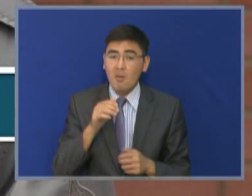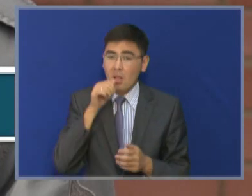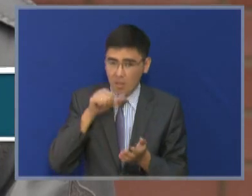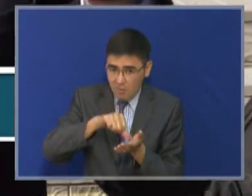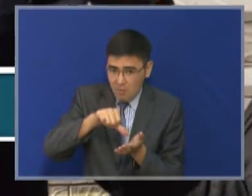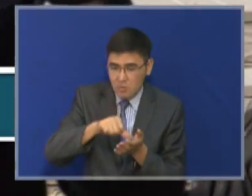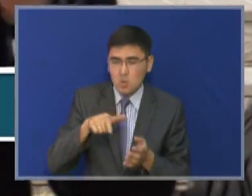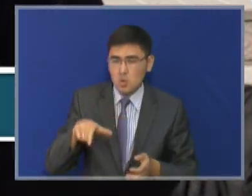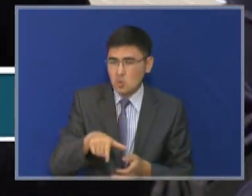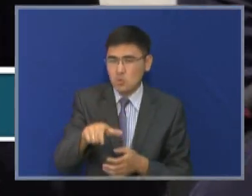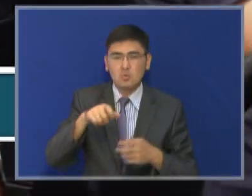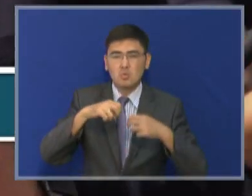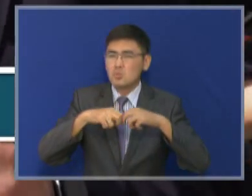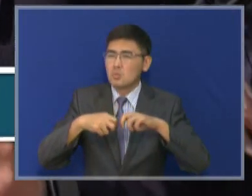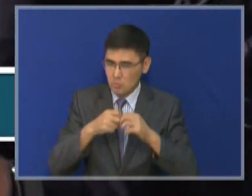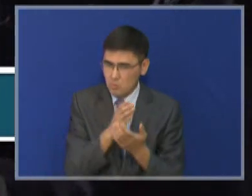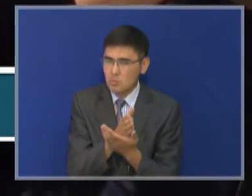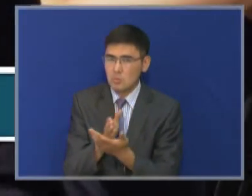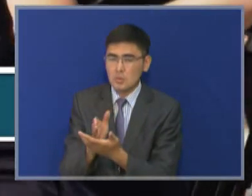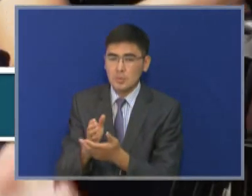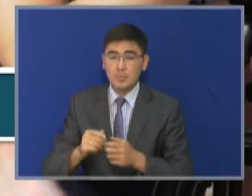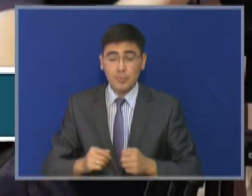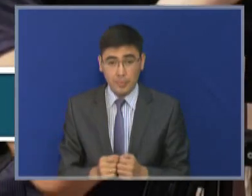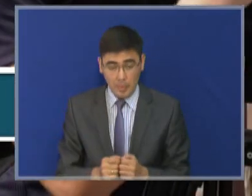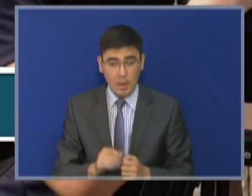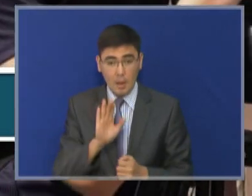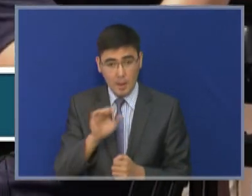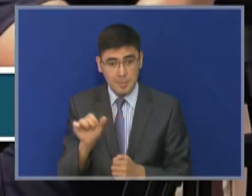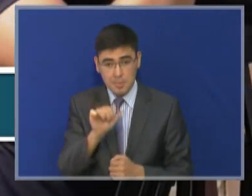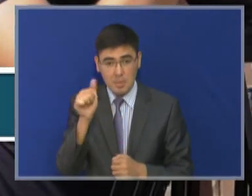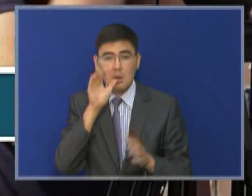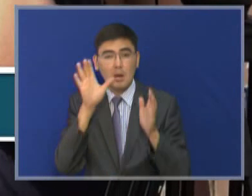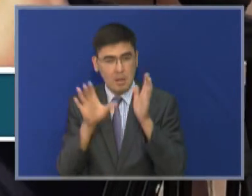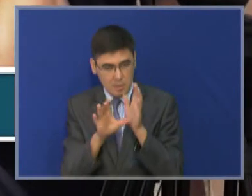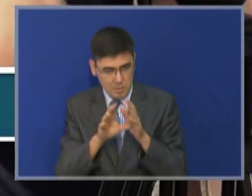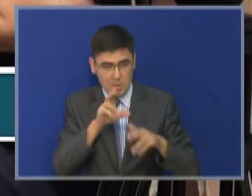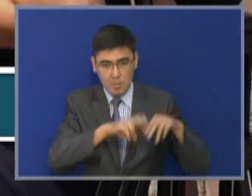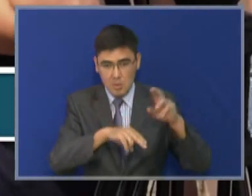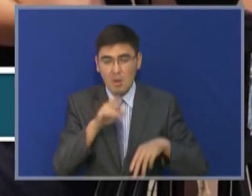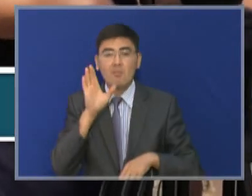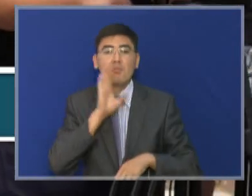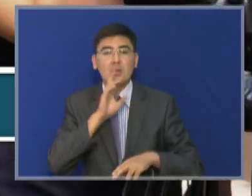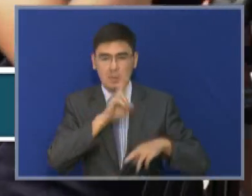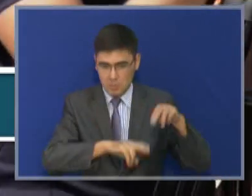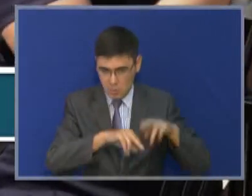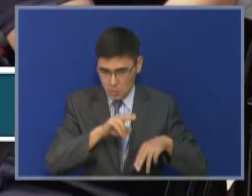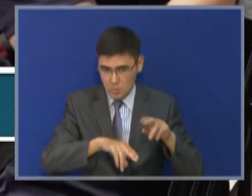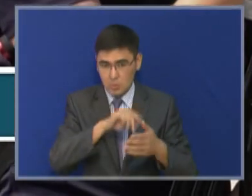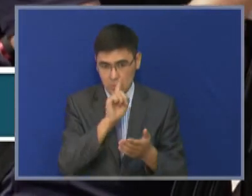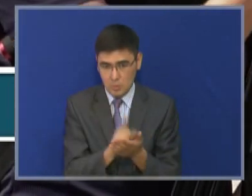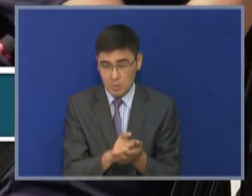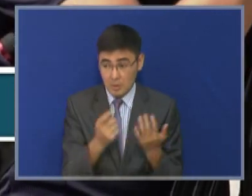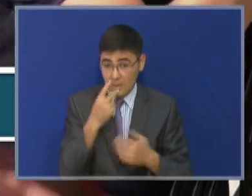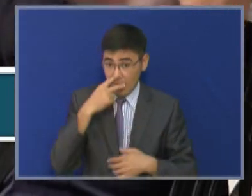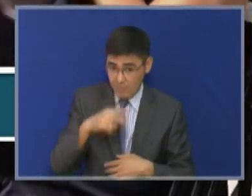ғана шешіледі. Жолды неге салмай жатырмыз, жолды? Су жоқ. Су жоқ, су жоқ, суды. Біз ана қопарып жатырмыз ғой